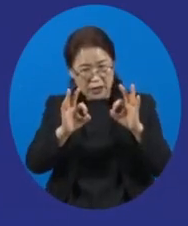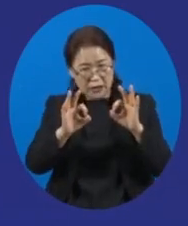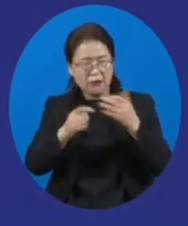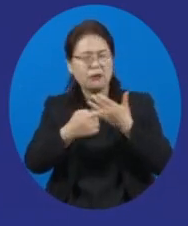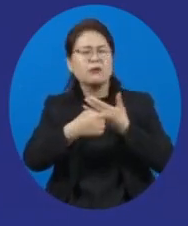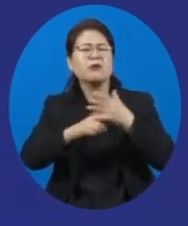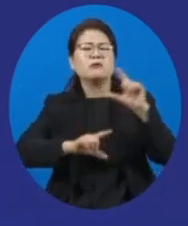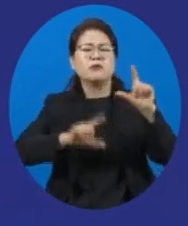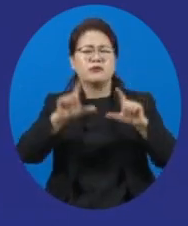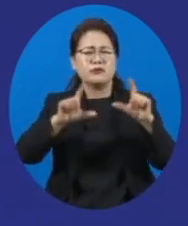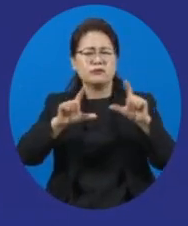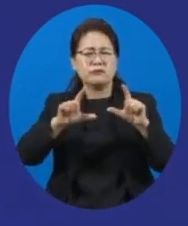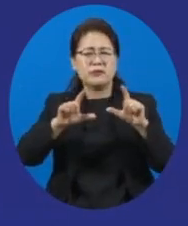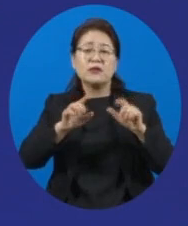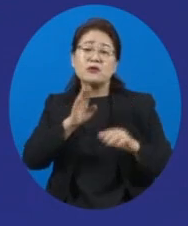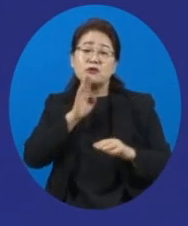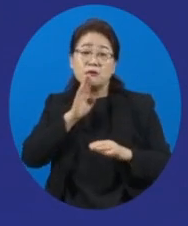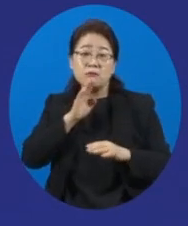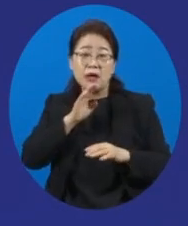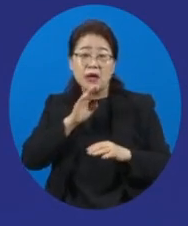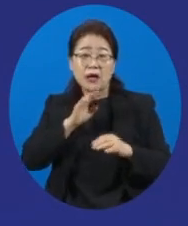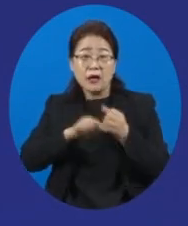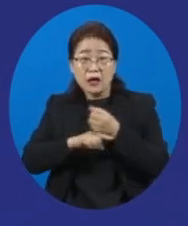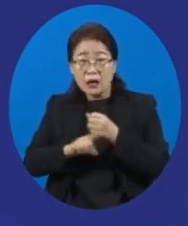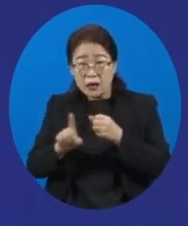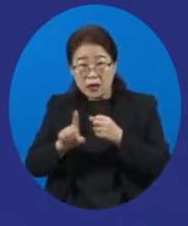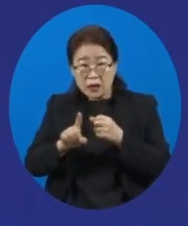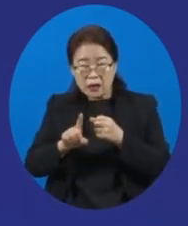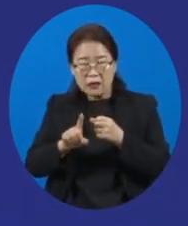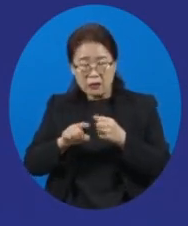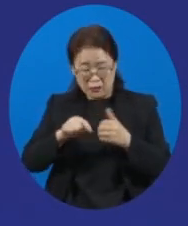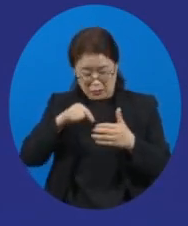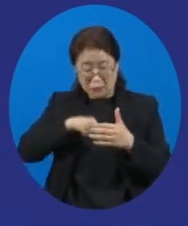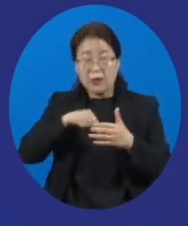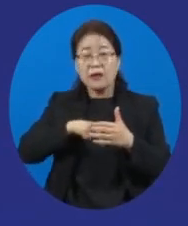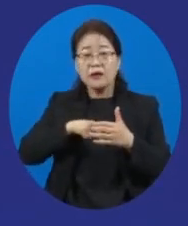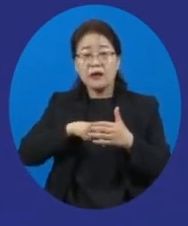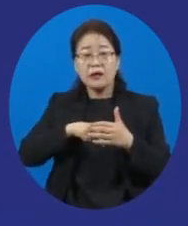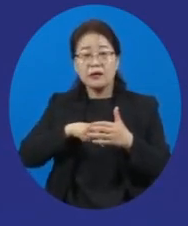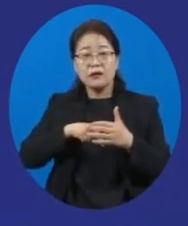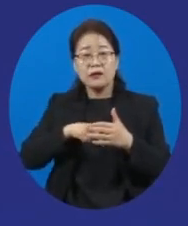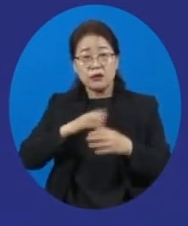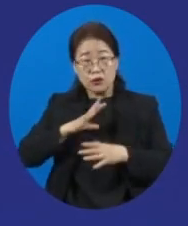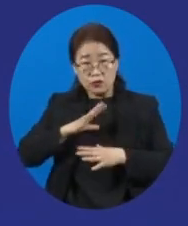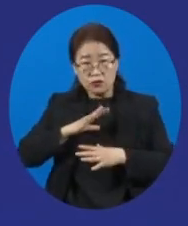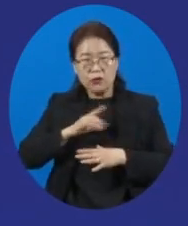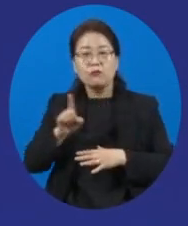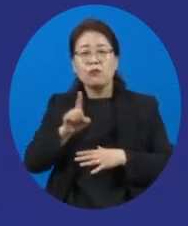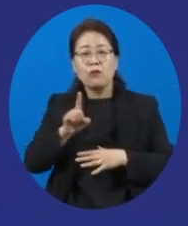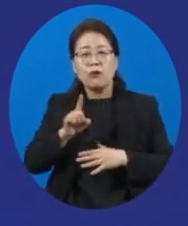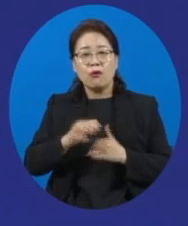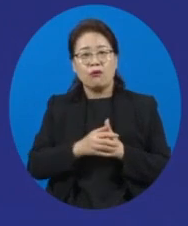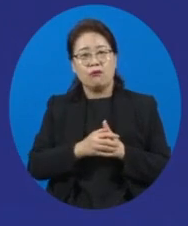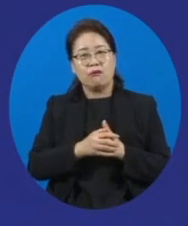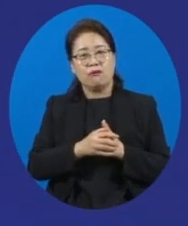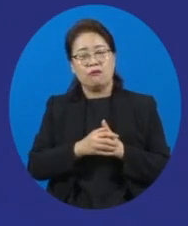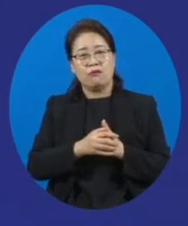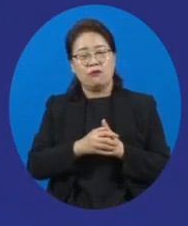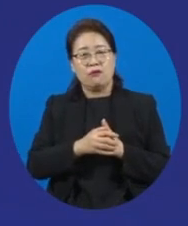이유라고요. 진짜 이유가 뭔지 아세요? 진짜 여러분 안에 있는 두려움은요, 문제가